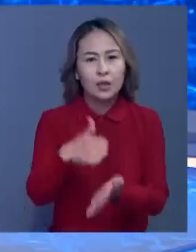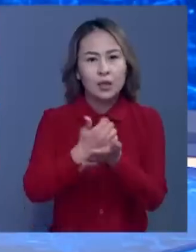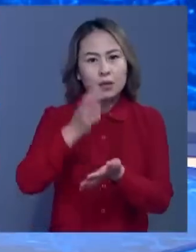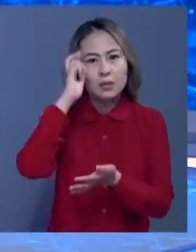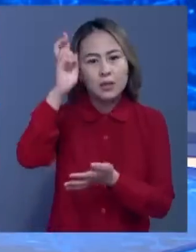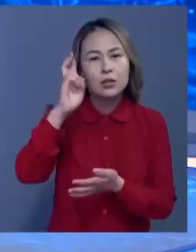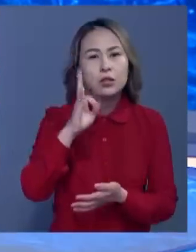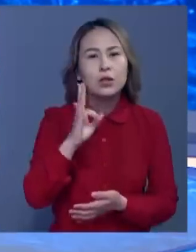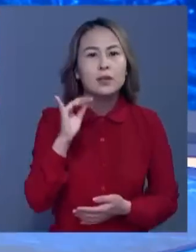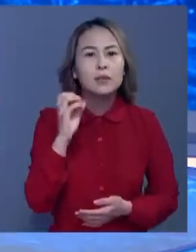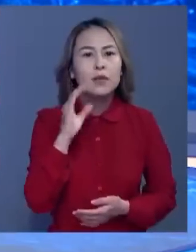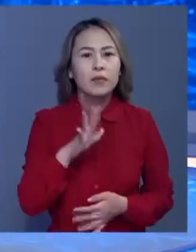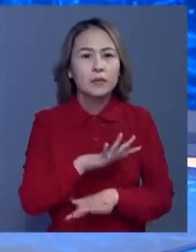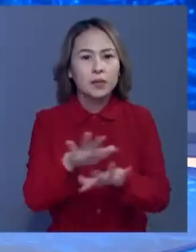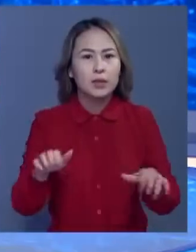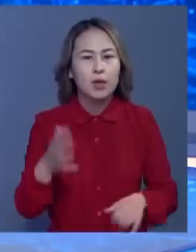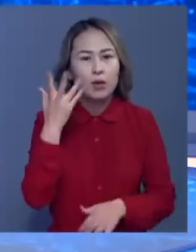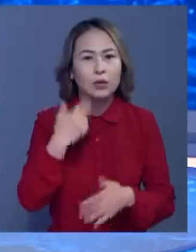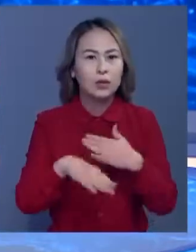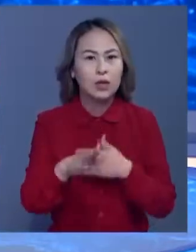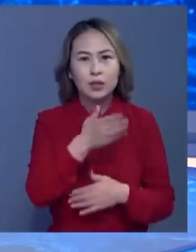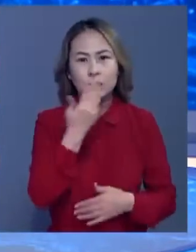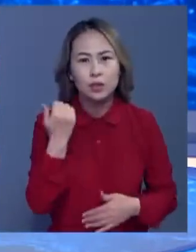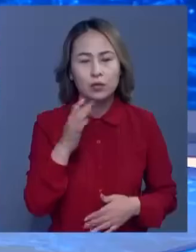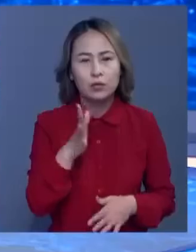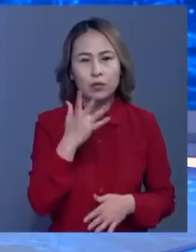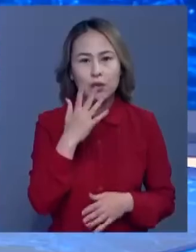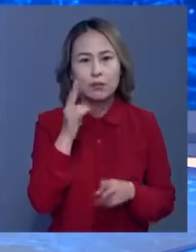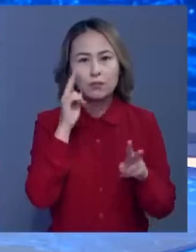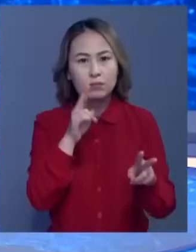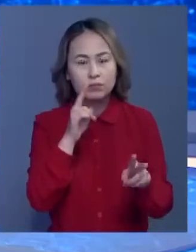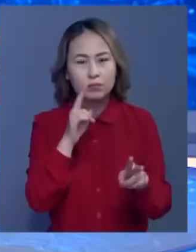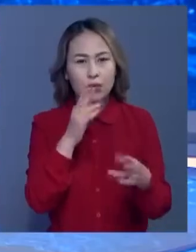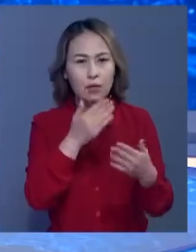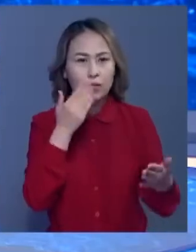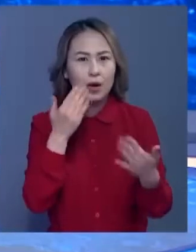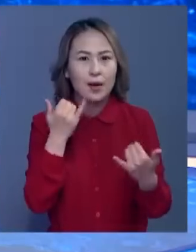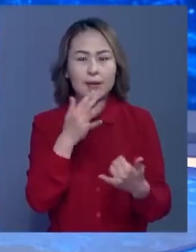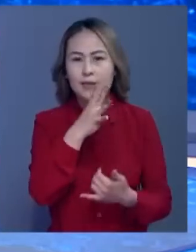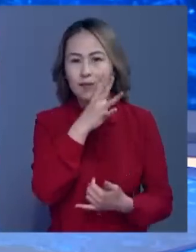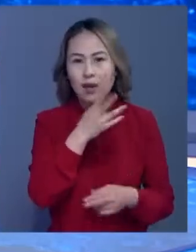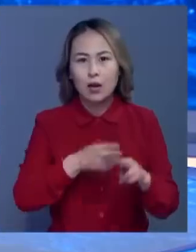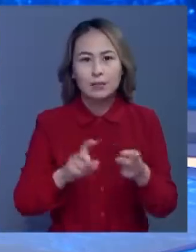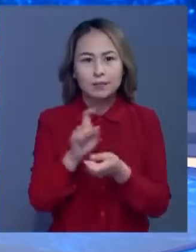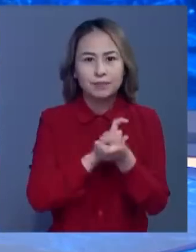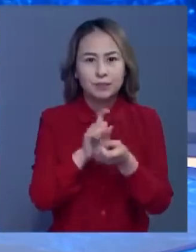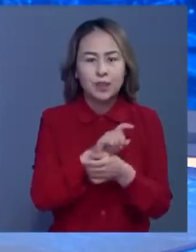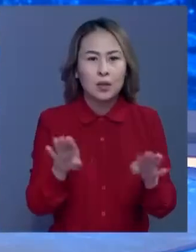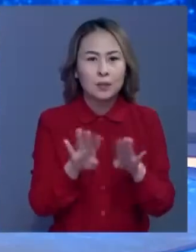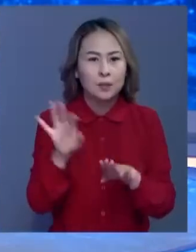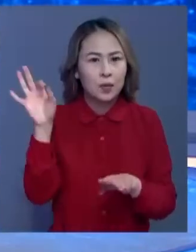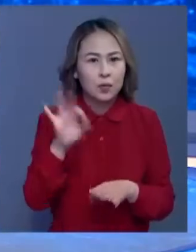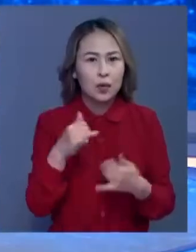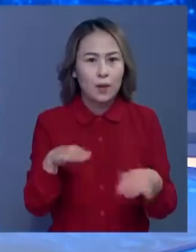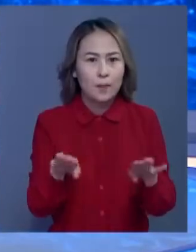Елбасы Нұрсұлтан Назарбаев бейліктен кеткен жоқ, елді сырттай басқарып отыр. Қазір ел арасында осындай қаңғу сөздер желді есіп